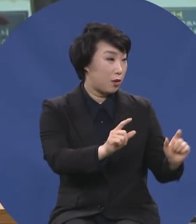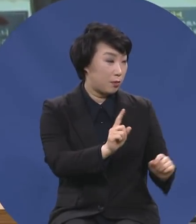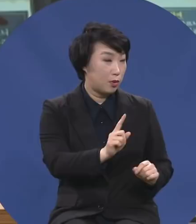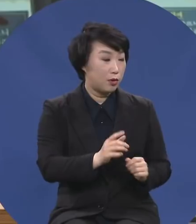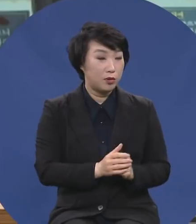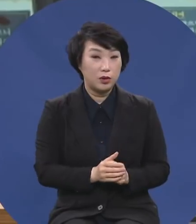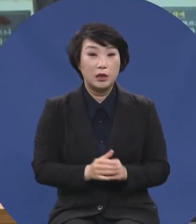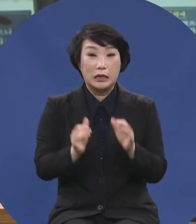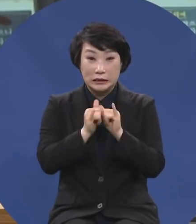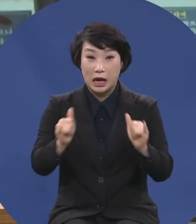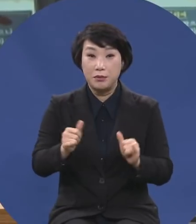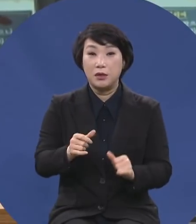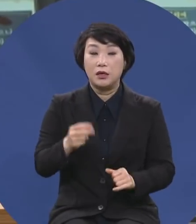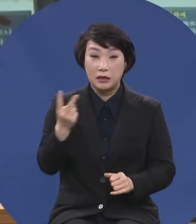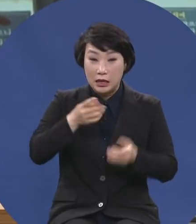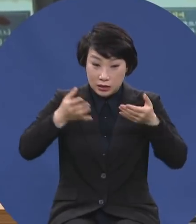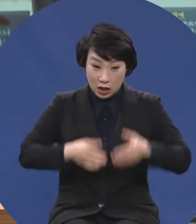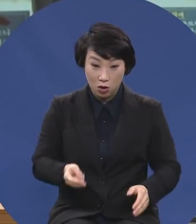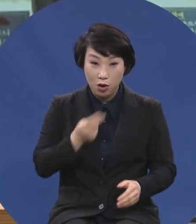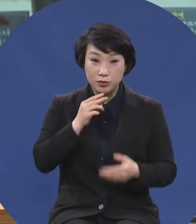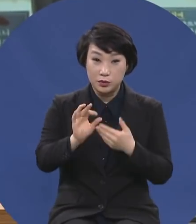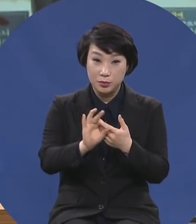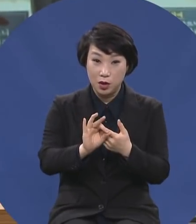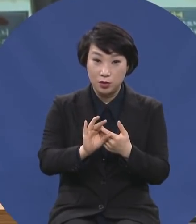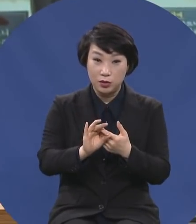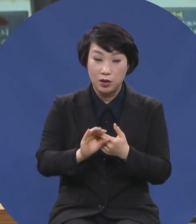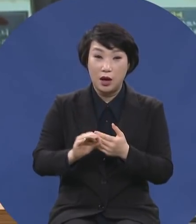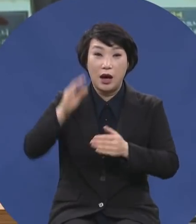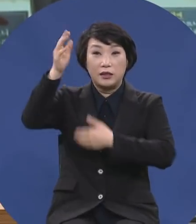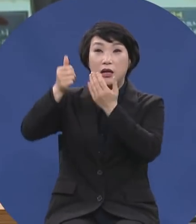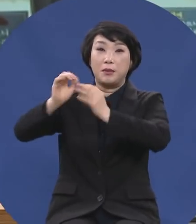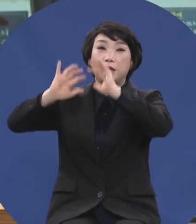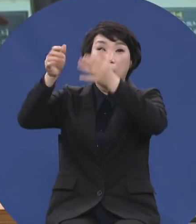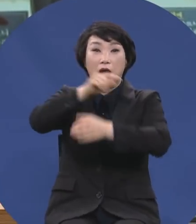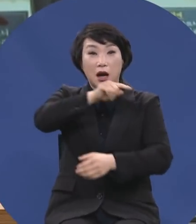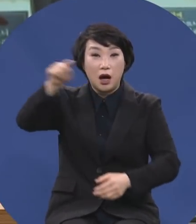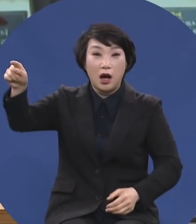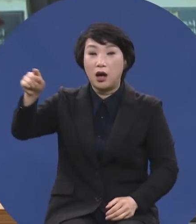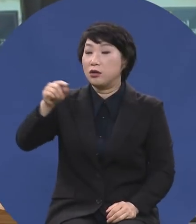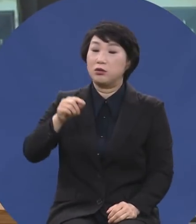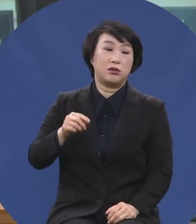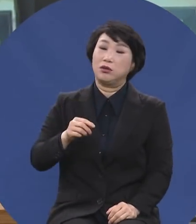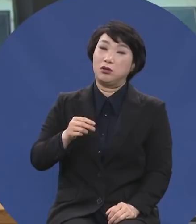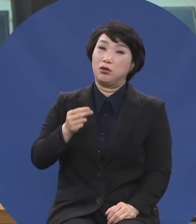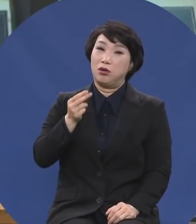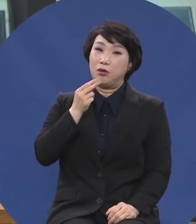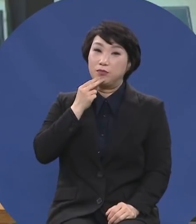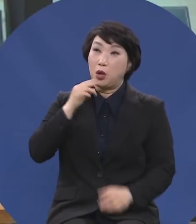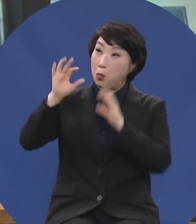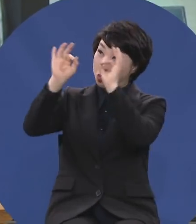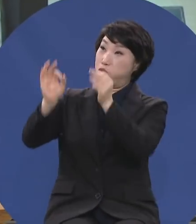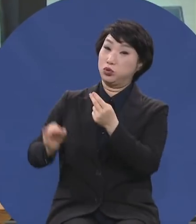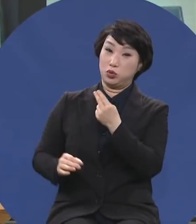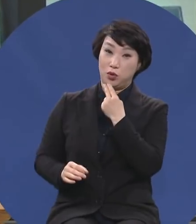이르노니 사람이 거듭나지 아니하면 하나님 나라를 볼 수